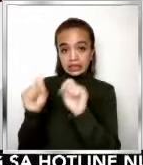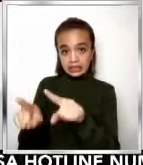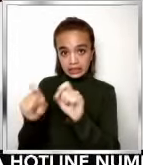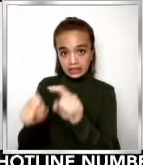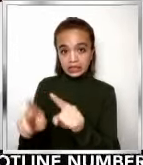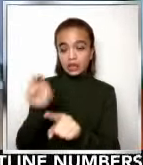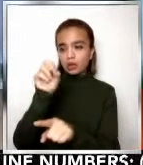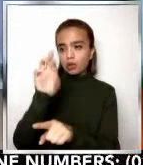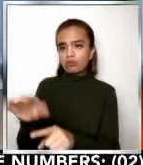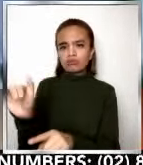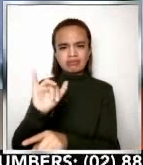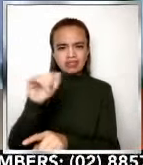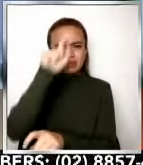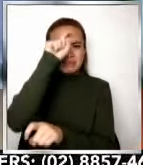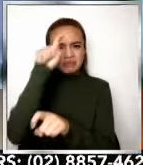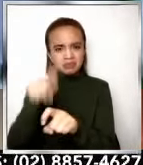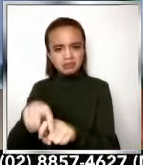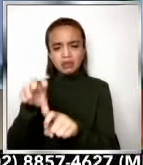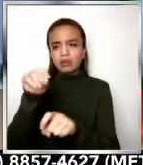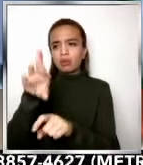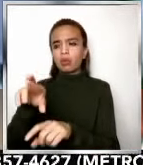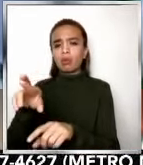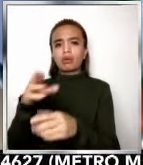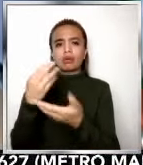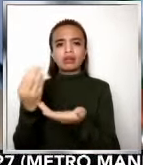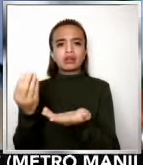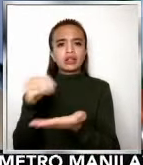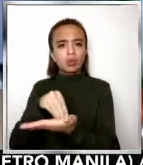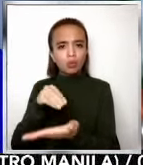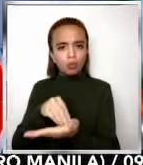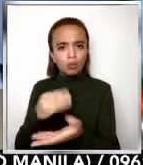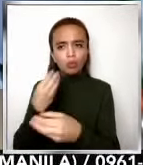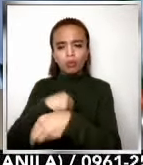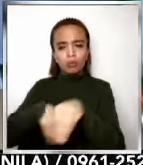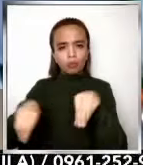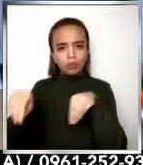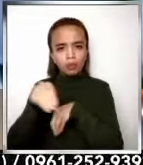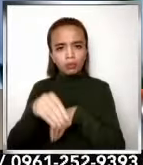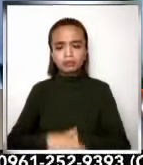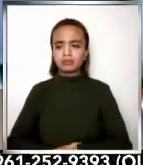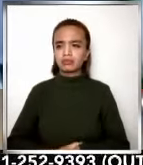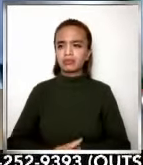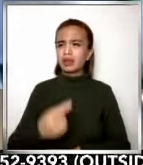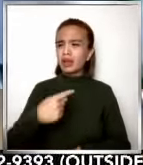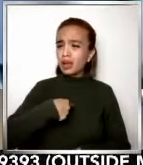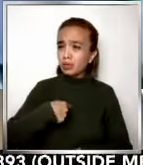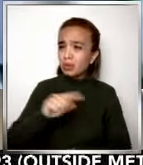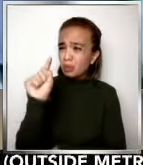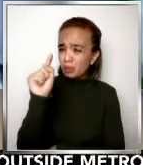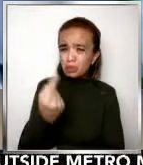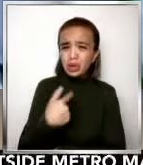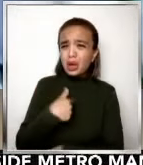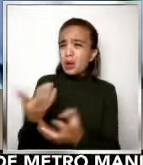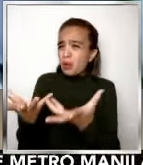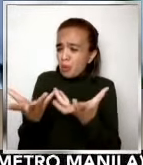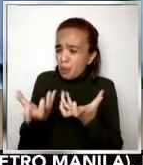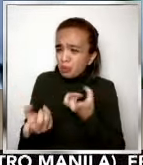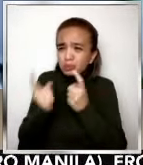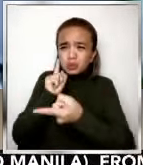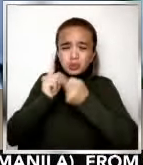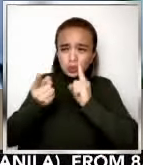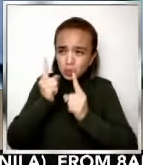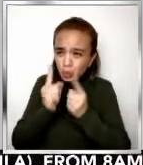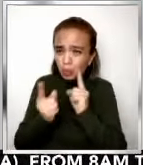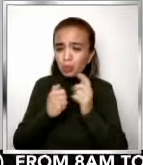or isinala. Dati nilang loko, isa ako do, yung akin lang gusto ko siyang makausap. Hindi siya nagpapakita